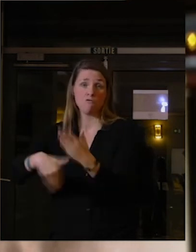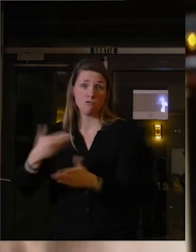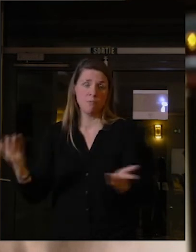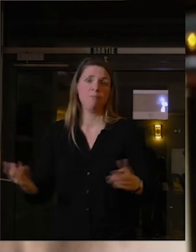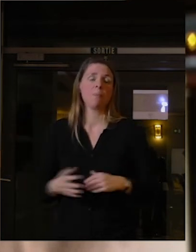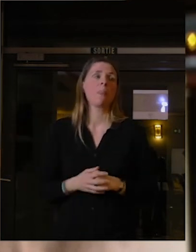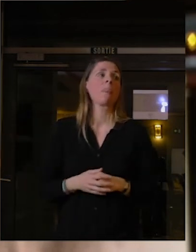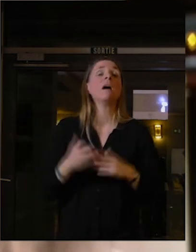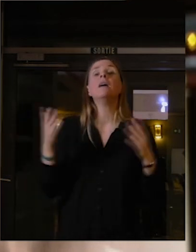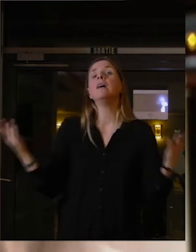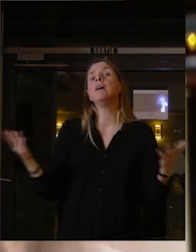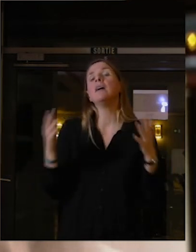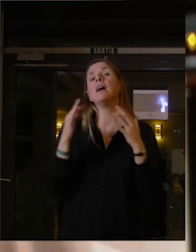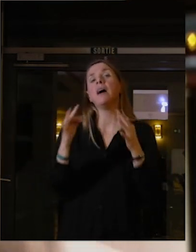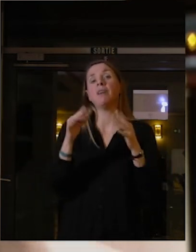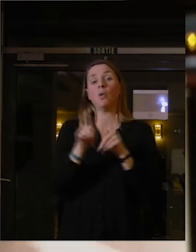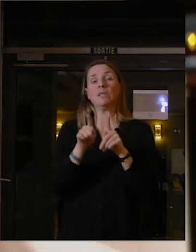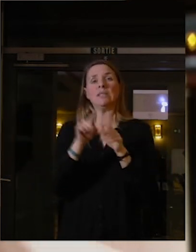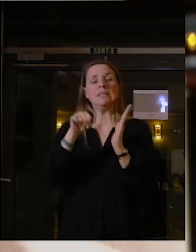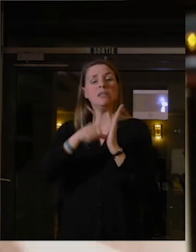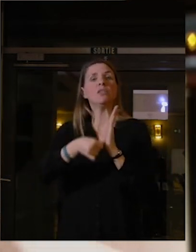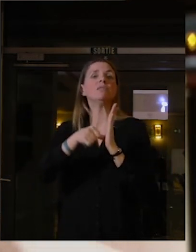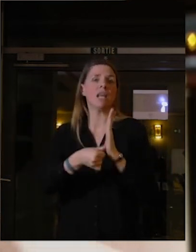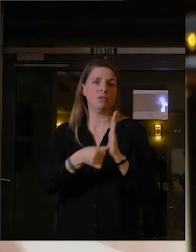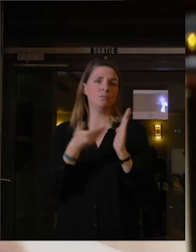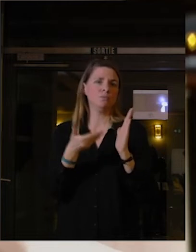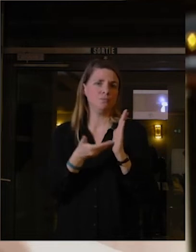là-dessus, et ensuite sur l'identification,